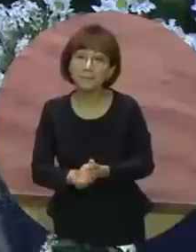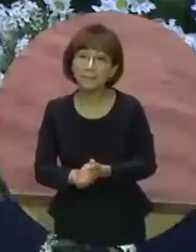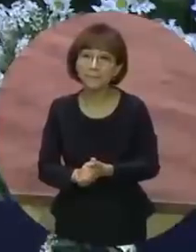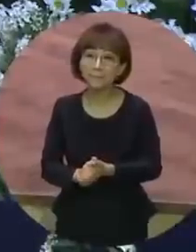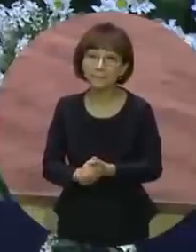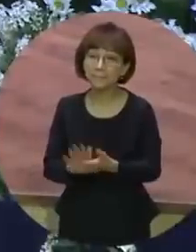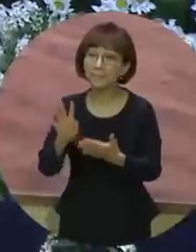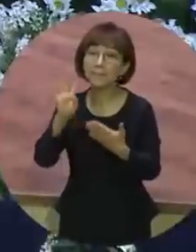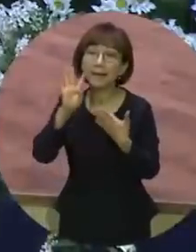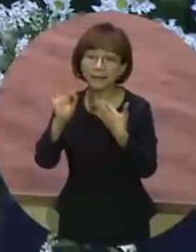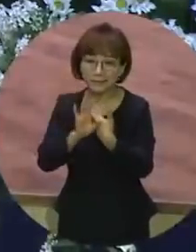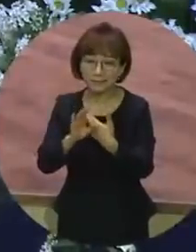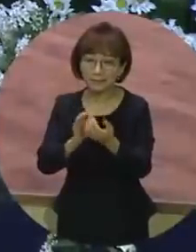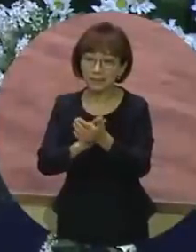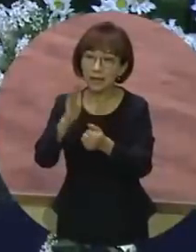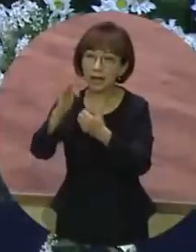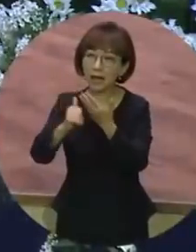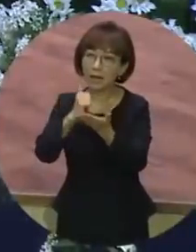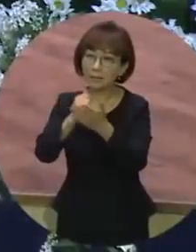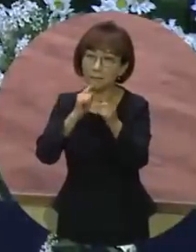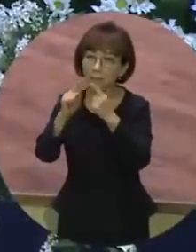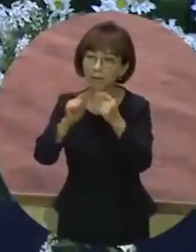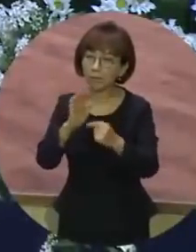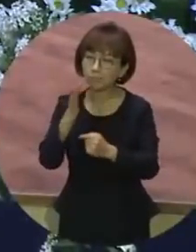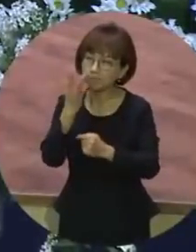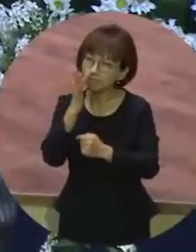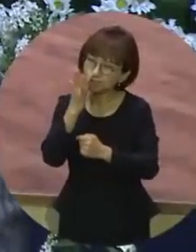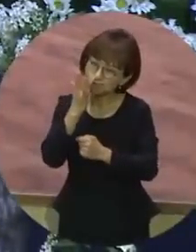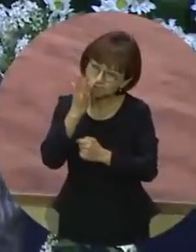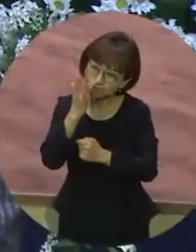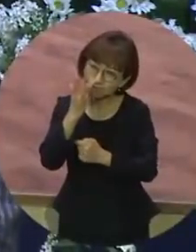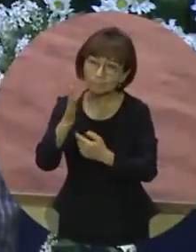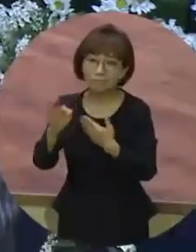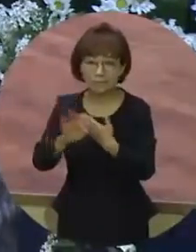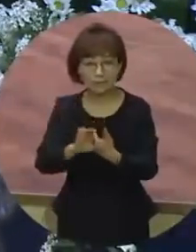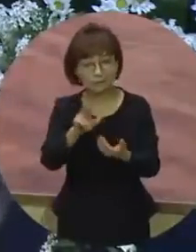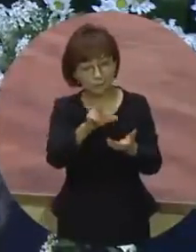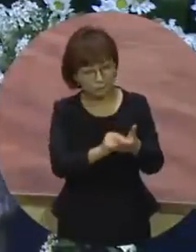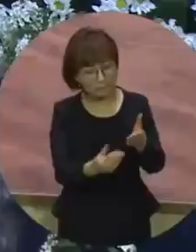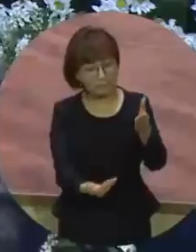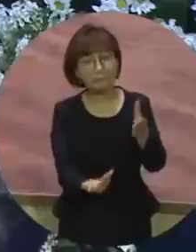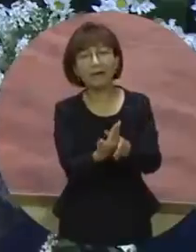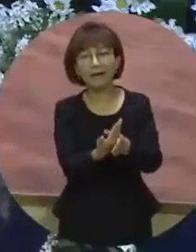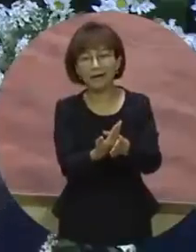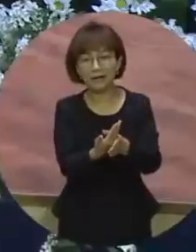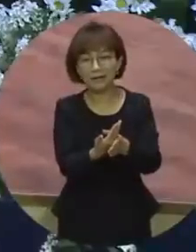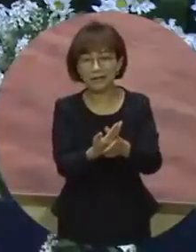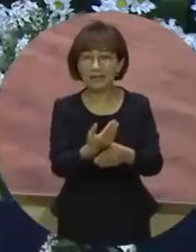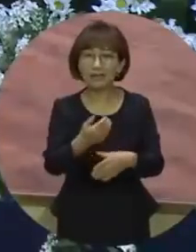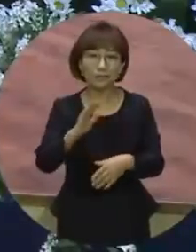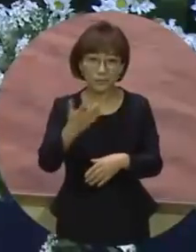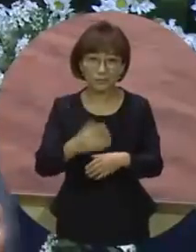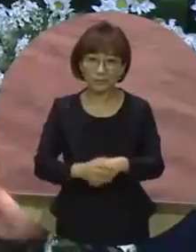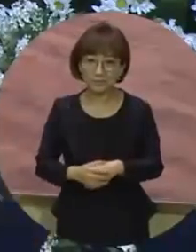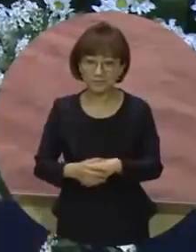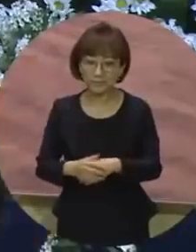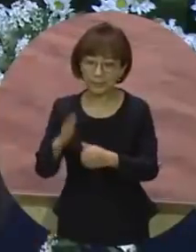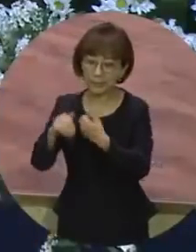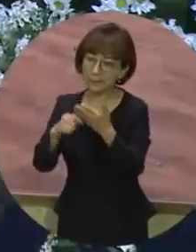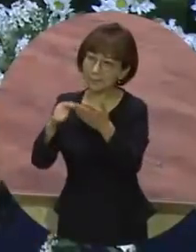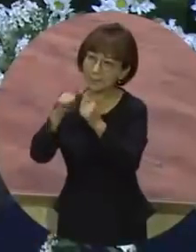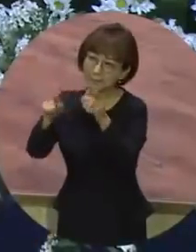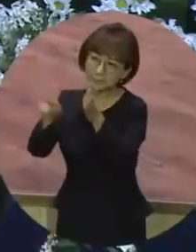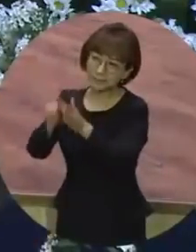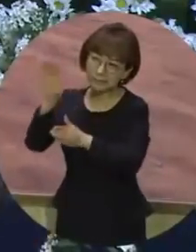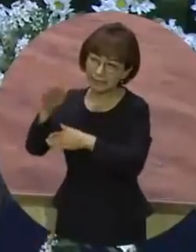않으면 문제가 자꾸 발생한다고. 누가 교회에서 문제 일으키느냐? 뭐 안 믿는 사람. 말씀을 안 믿는 사람, 못 믿는 사람. 영적 소통이